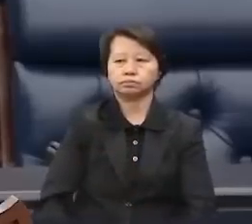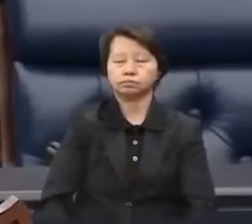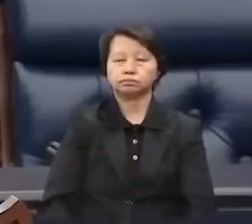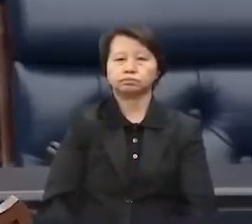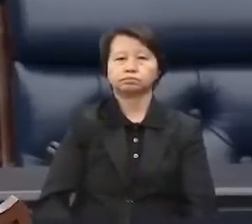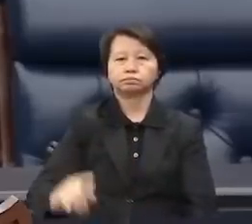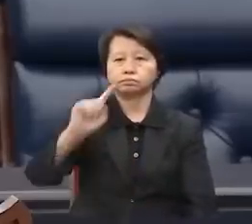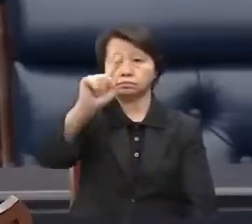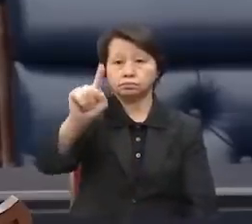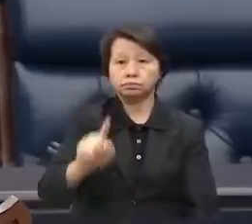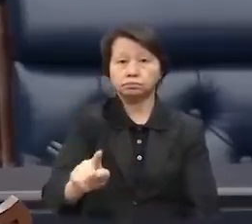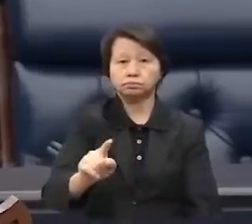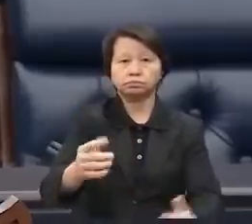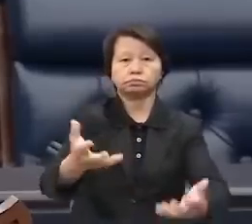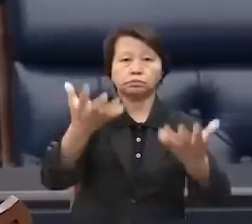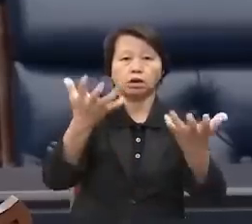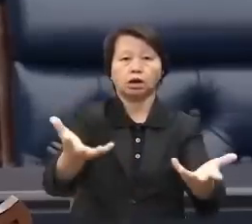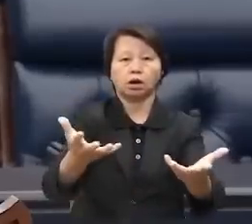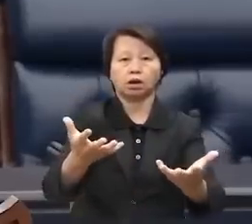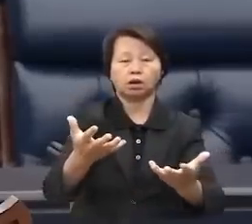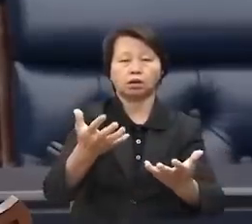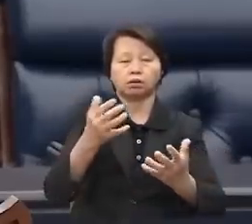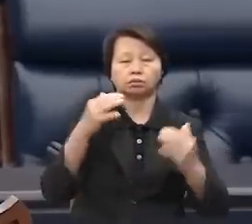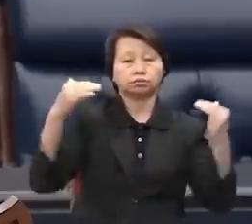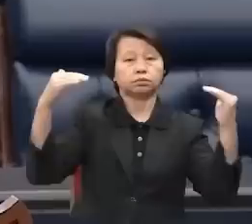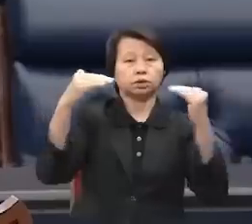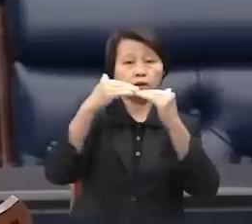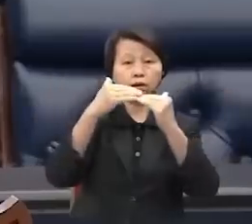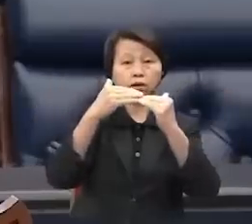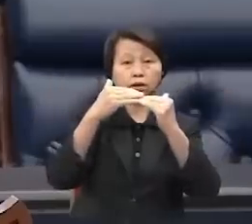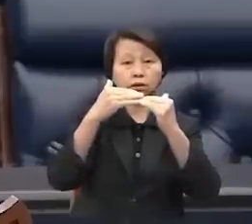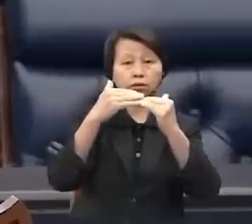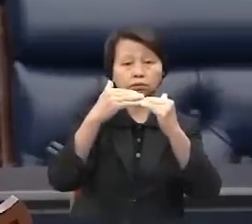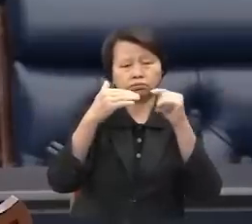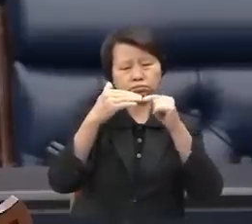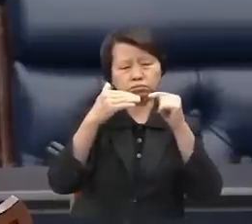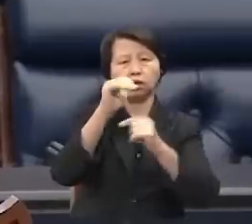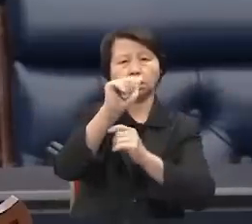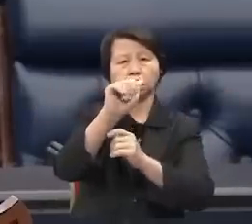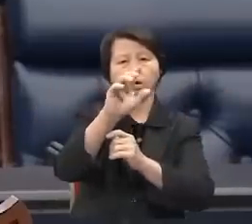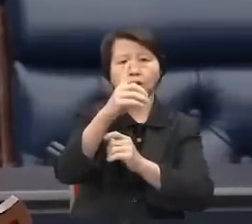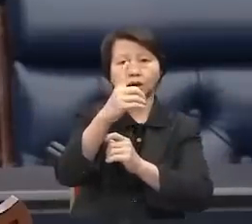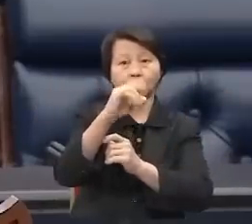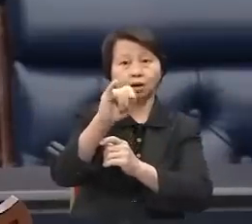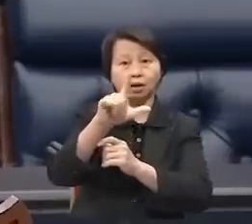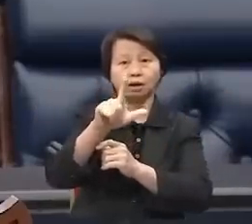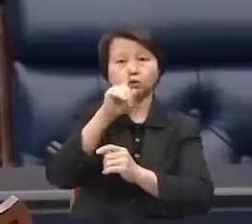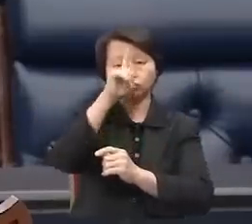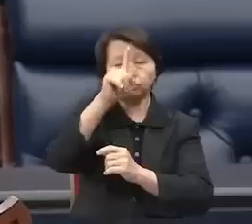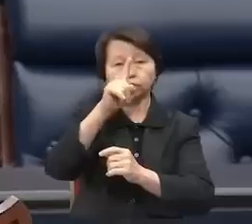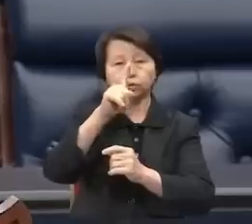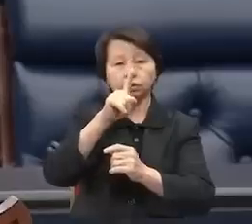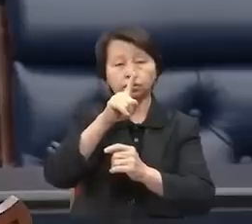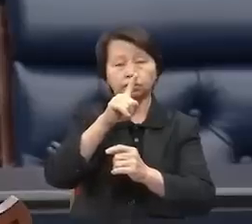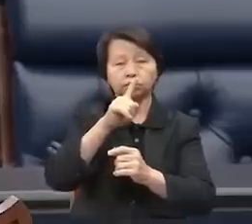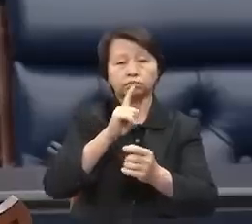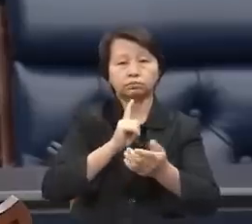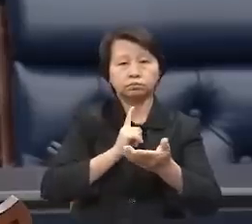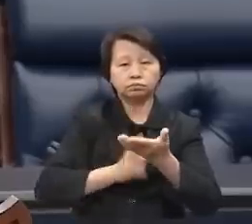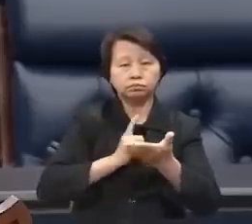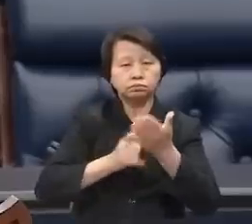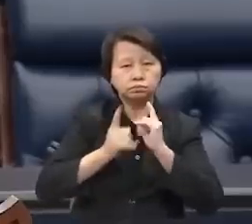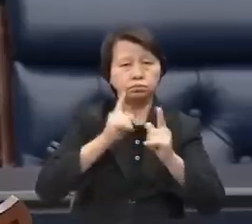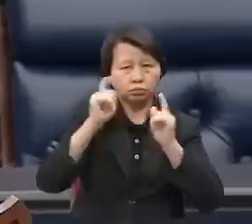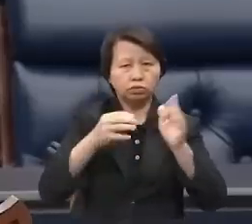Jadi soalan kita ialah bagaimana nilai keadilan sepatutnya trust itu sepatutnya dibicarakan. Tuan Di-Pertua, saya